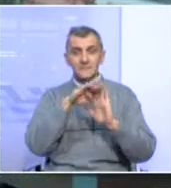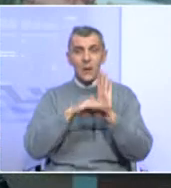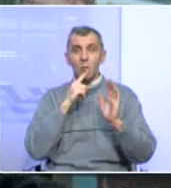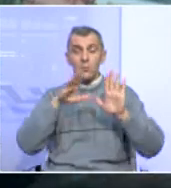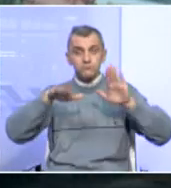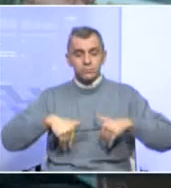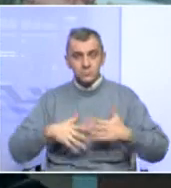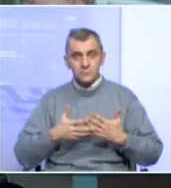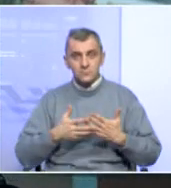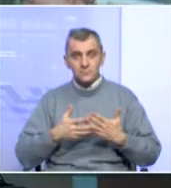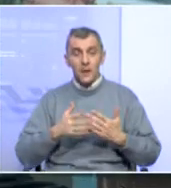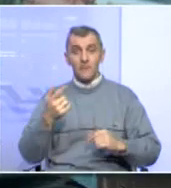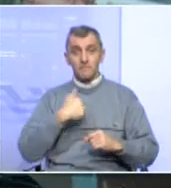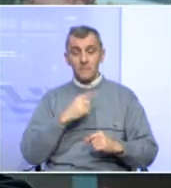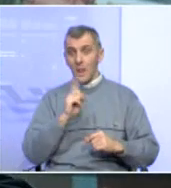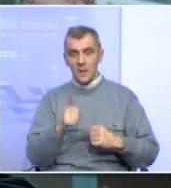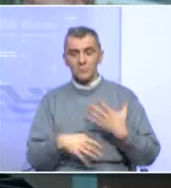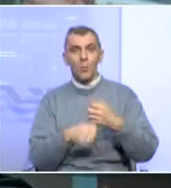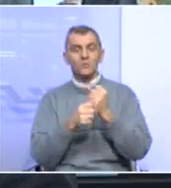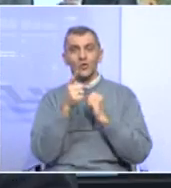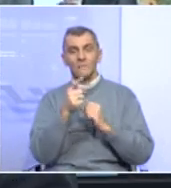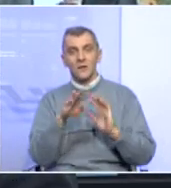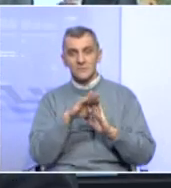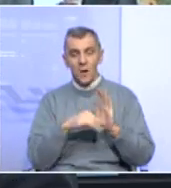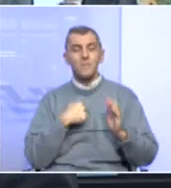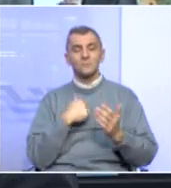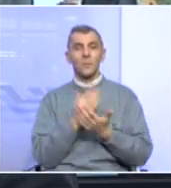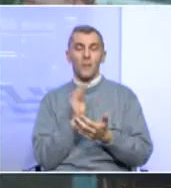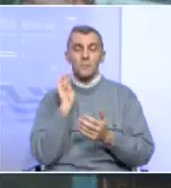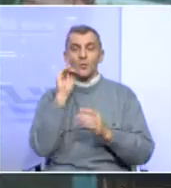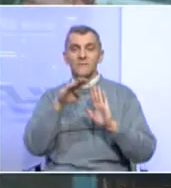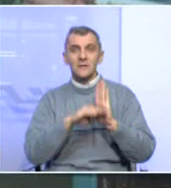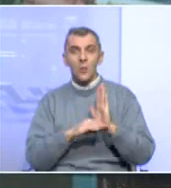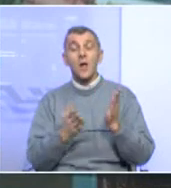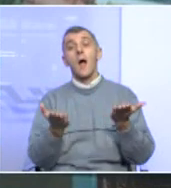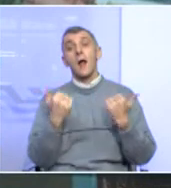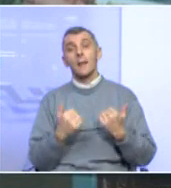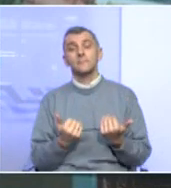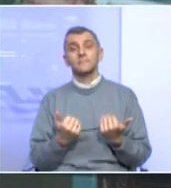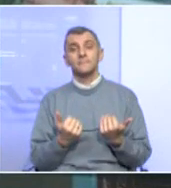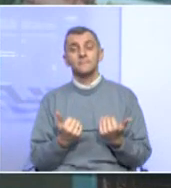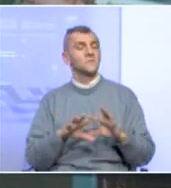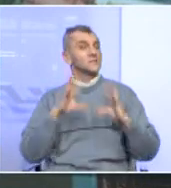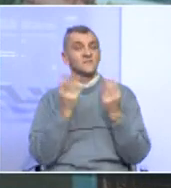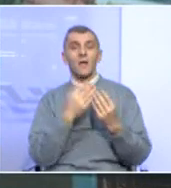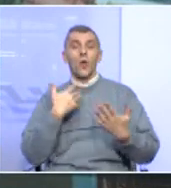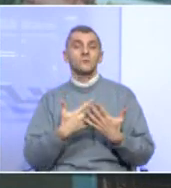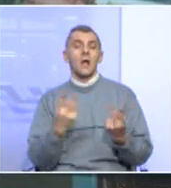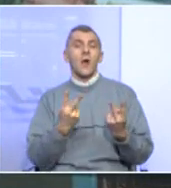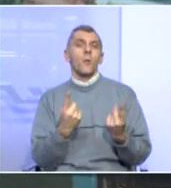na stranu da mi nismo podržali takve zakone, da smo bili protiv njih. Ali, eto, svi su ih ocijenili kao prvi